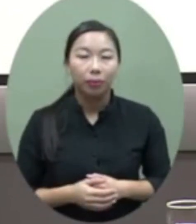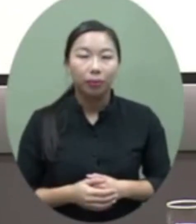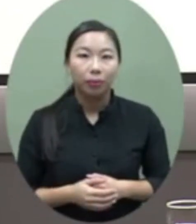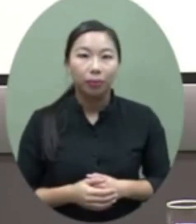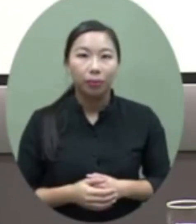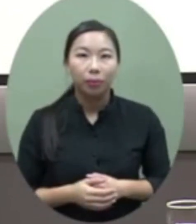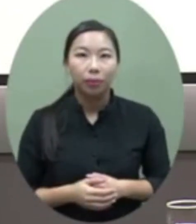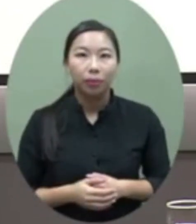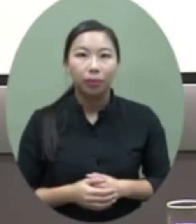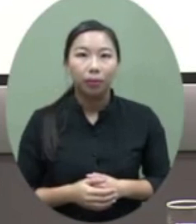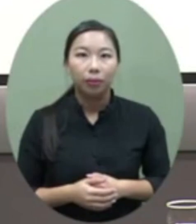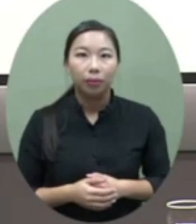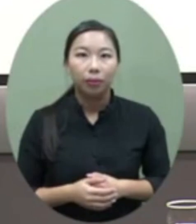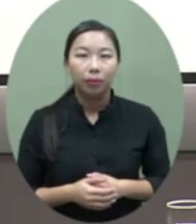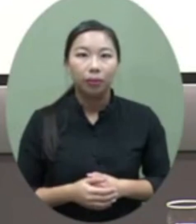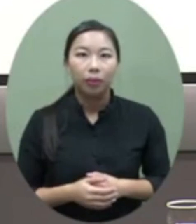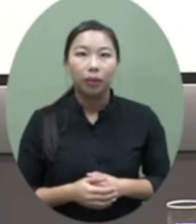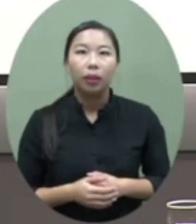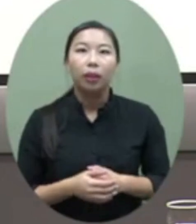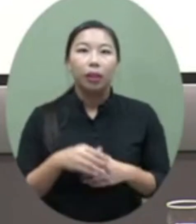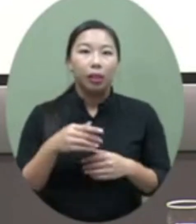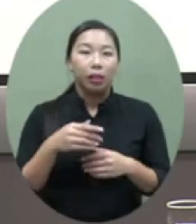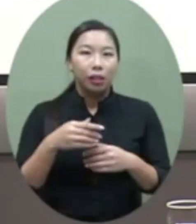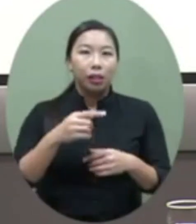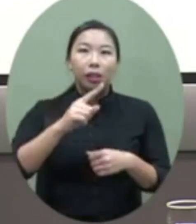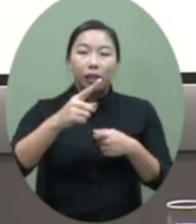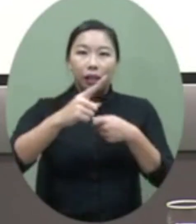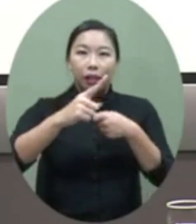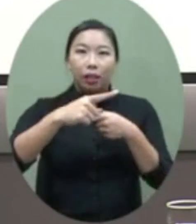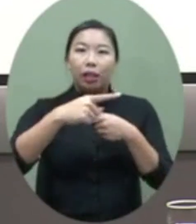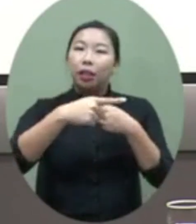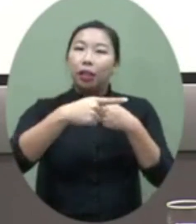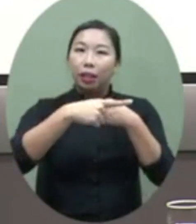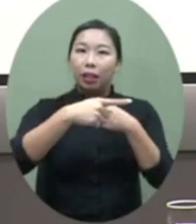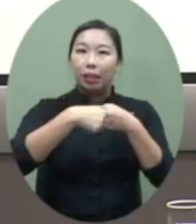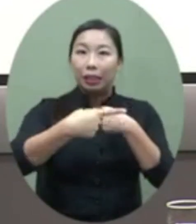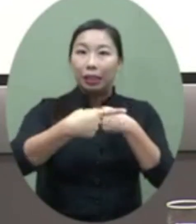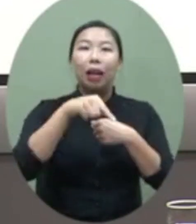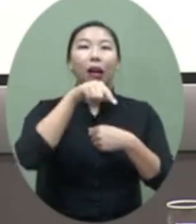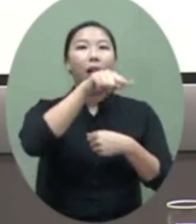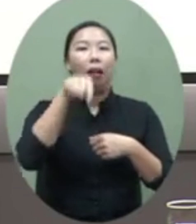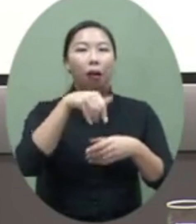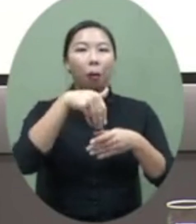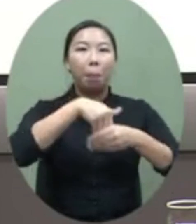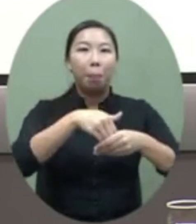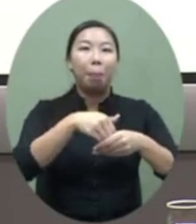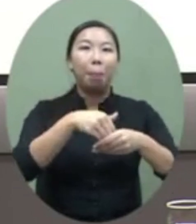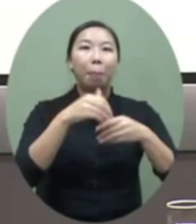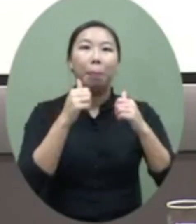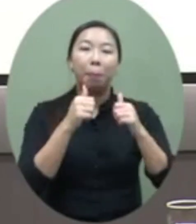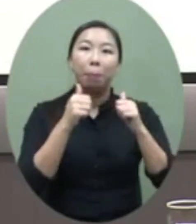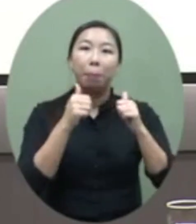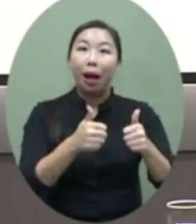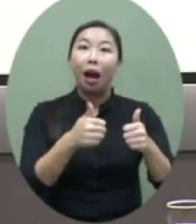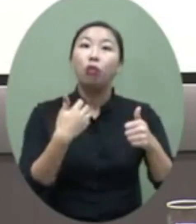首先咧，我會講一下嗰啲喺第一輪已經有申請同埋當然係成功申請嘅住户啦，我哋叫簡